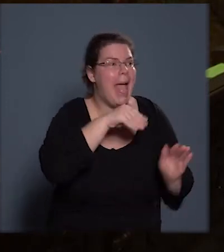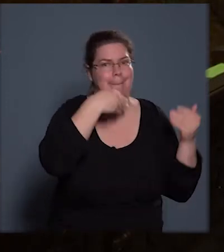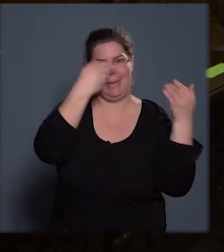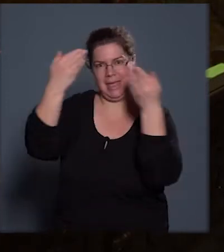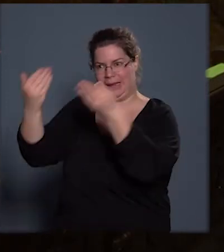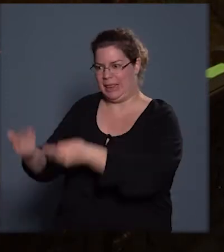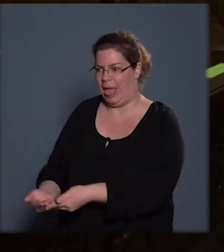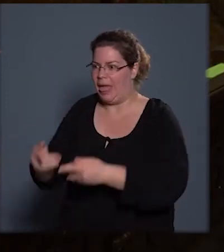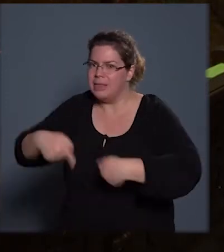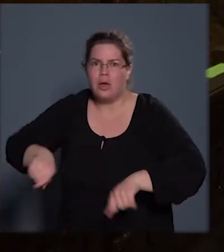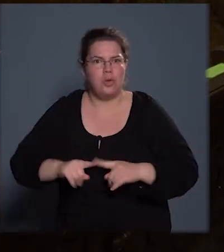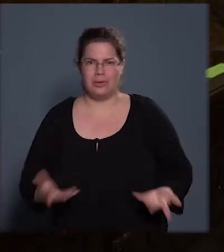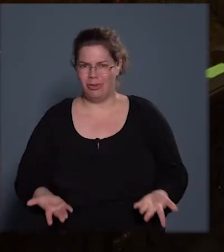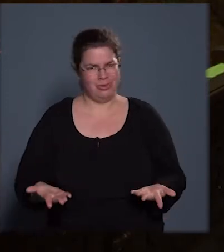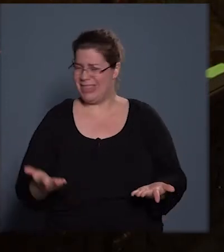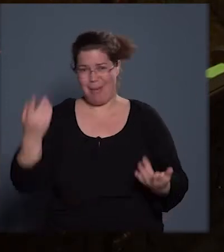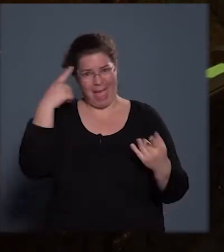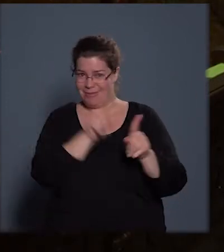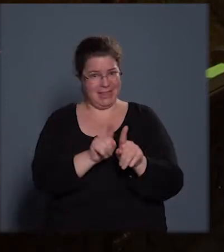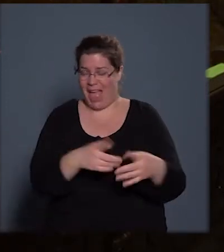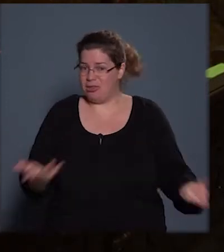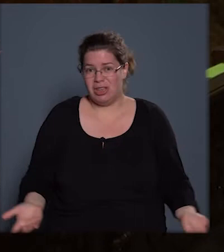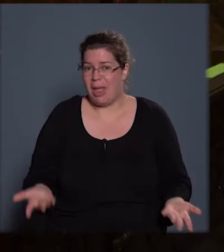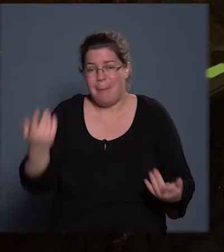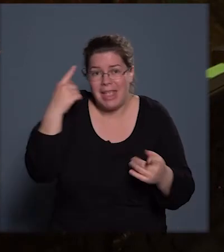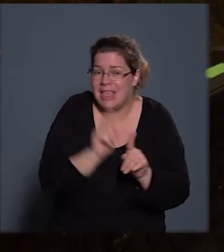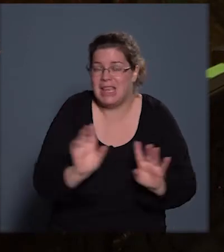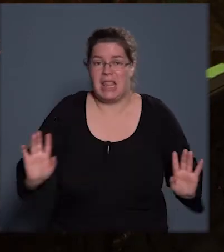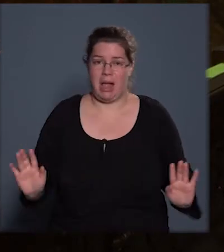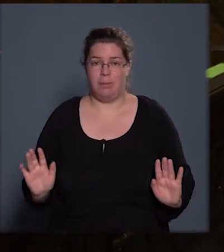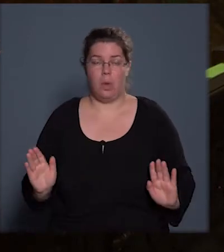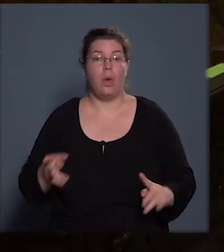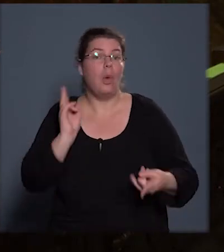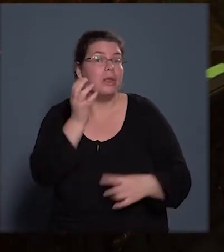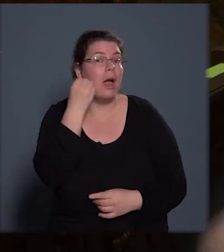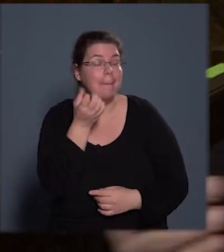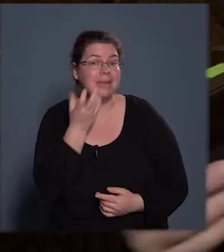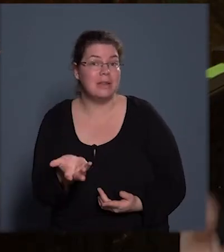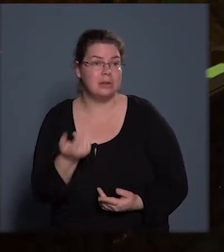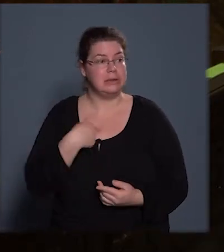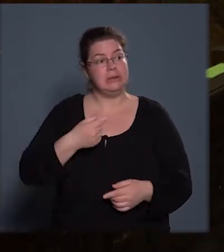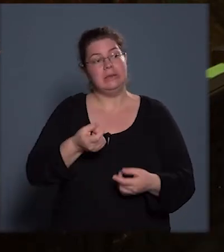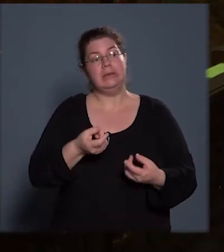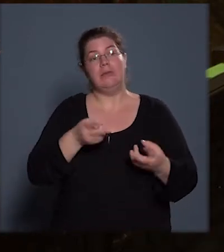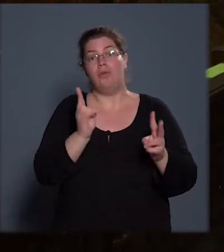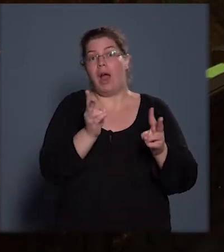közöttünk. Egyáltalán nem evidens, egyáltalán nem egyértelmű, hogy amikor én elhagyok